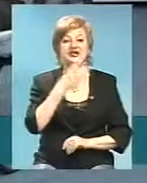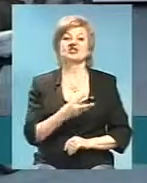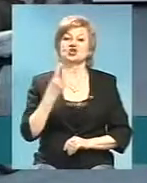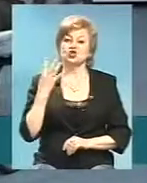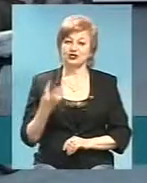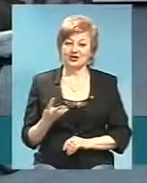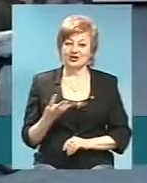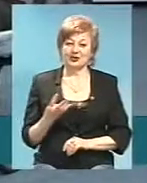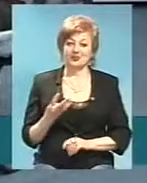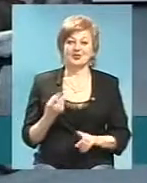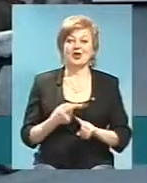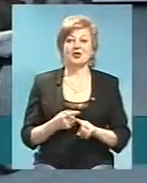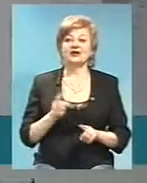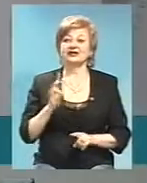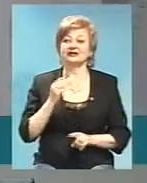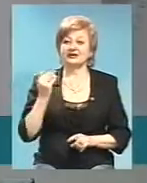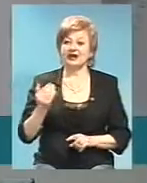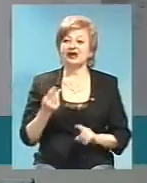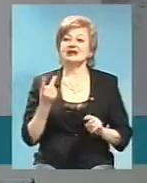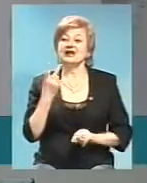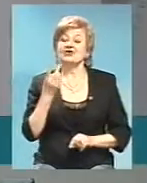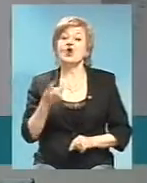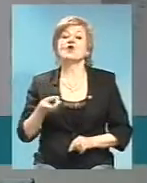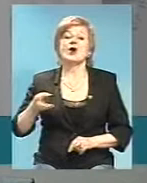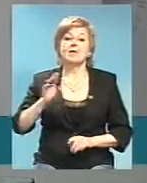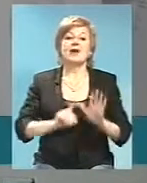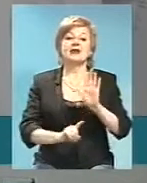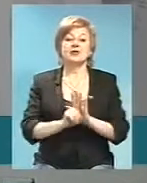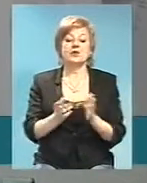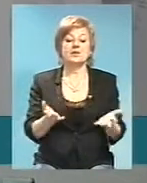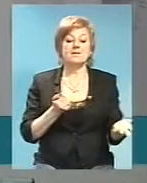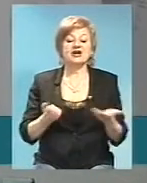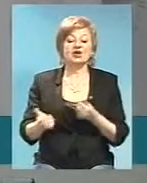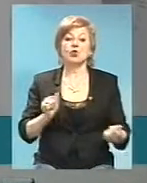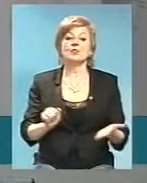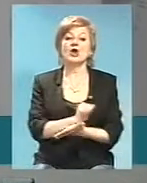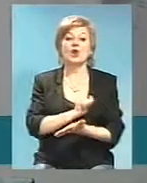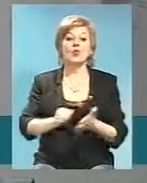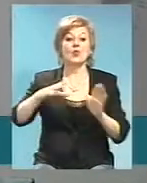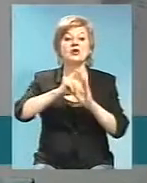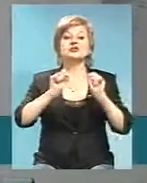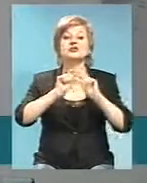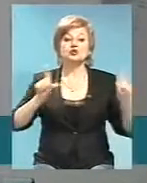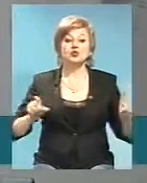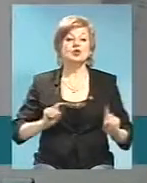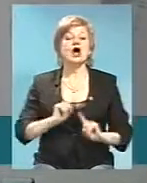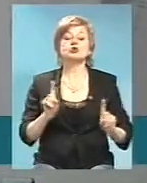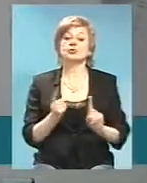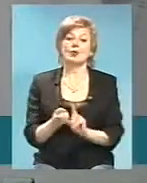236-11-34. Тож, пані Наталія, з 2 травня, так розумію, стартує прийом документів у школах. От що